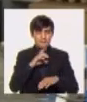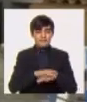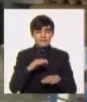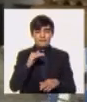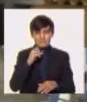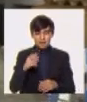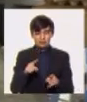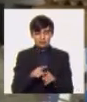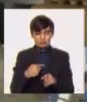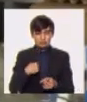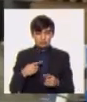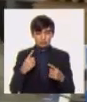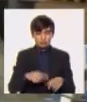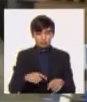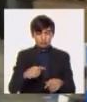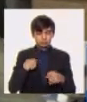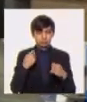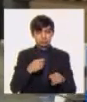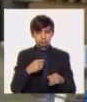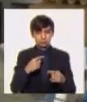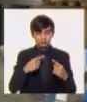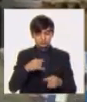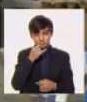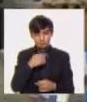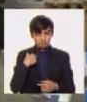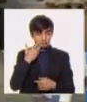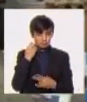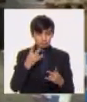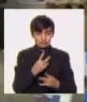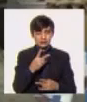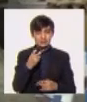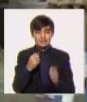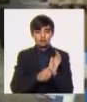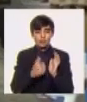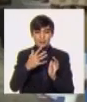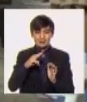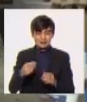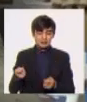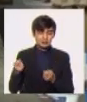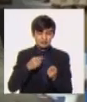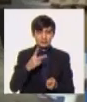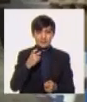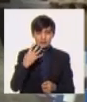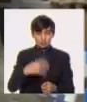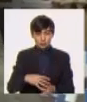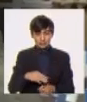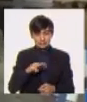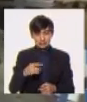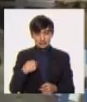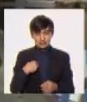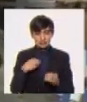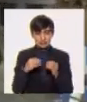мы не можем себе в убыток торговать. Например, там поставили сахар, да, ну, 265 тенге. Нам привозят его по 240, но у нас